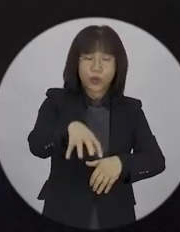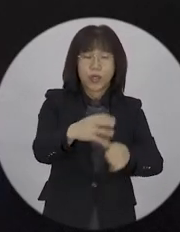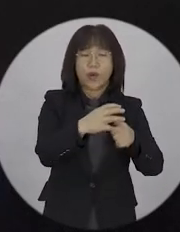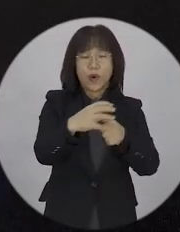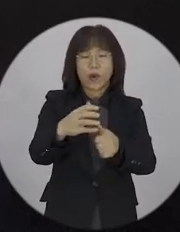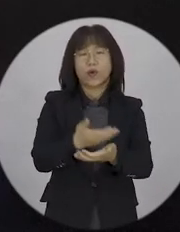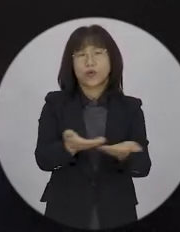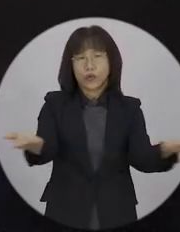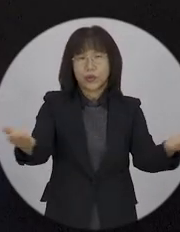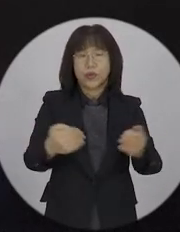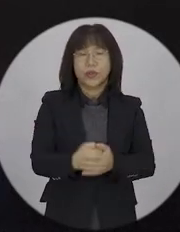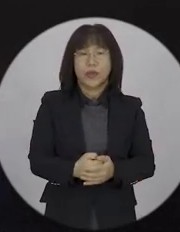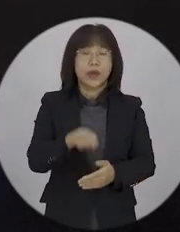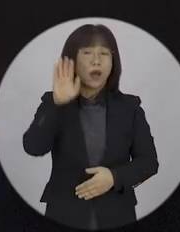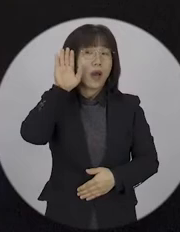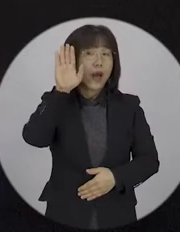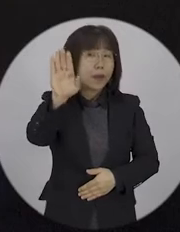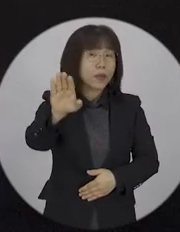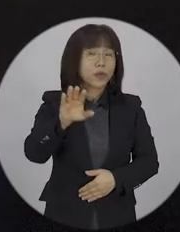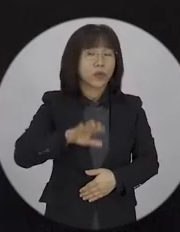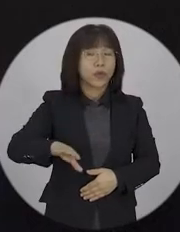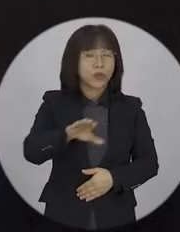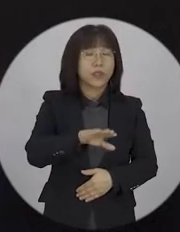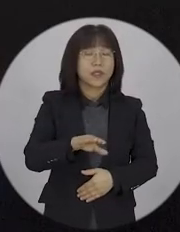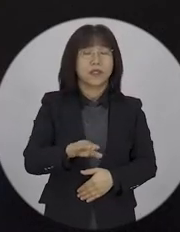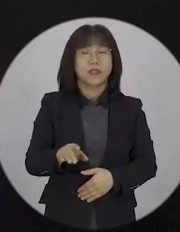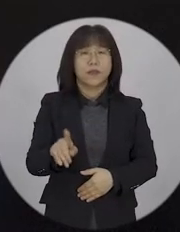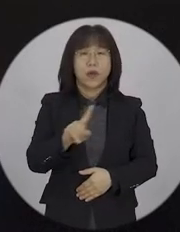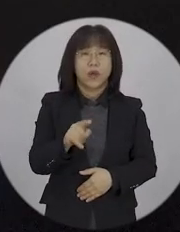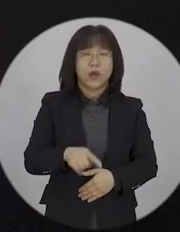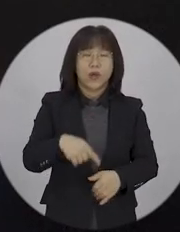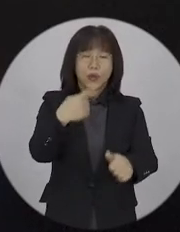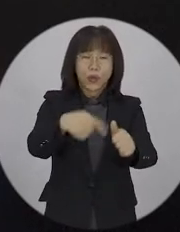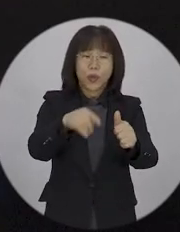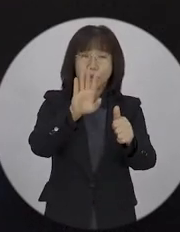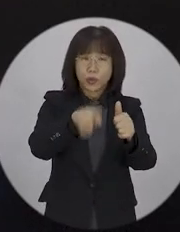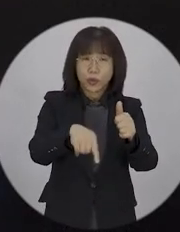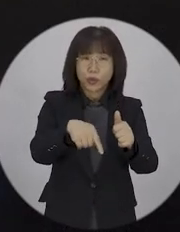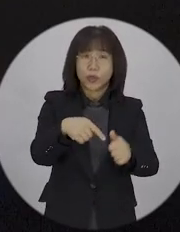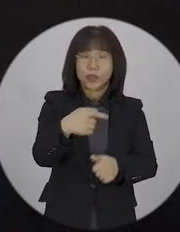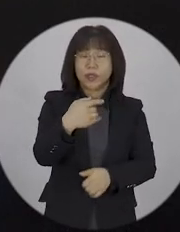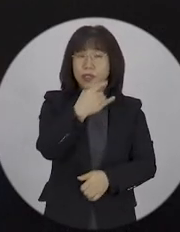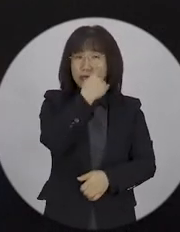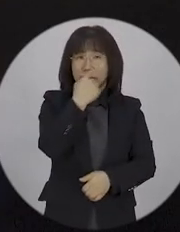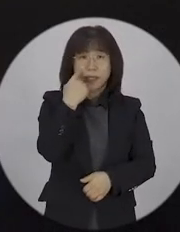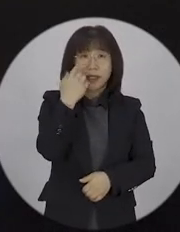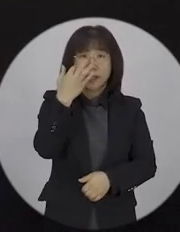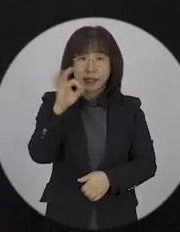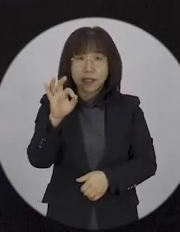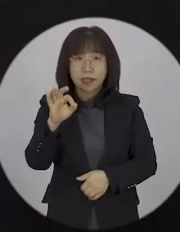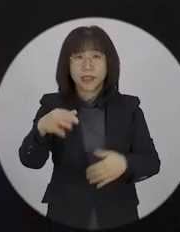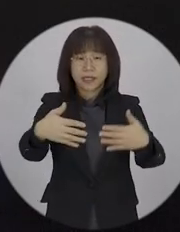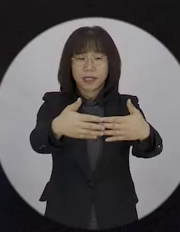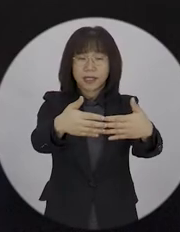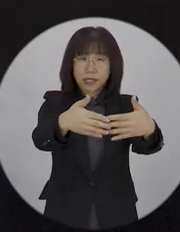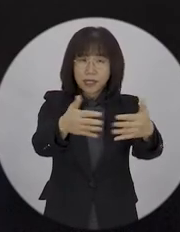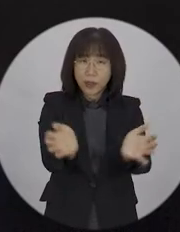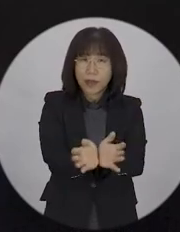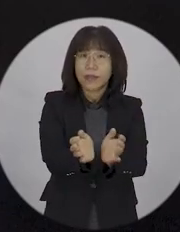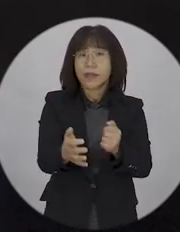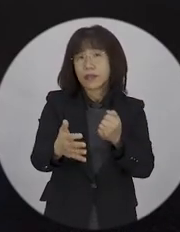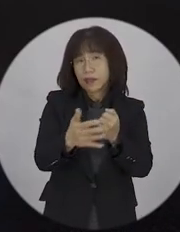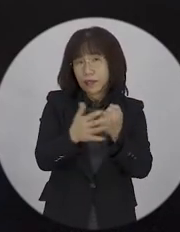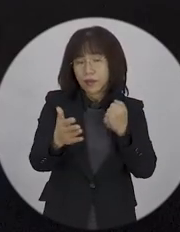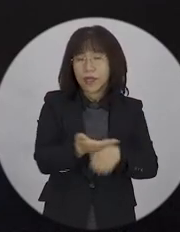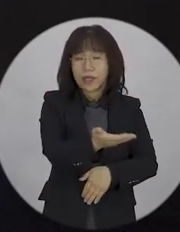두루 활용토록 하였습니다. 앞으로도 우리 센터는 교육부 진로직업체험 인증기관으로서 청소년들에게 도움이